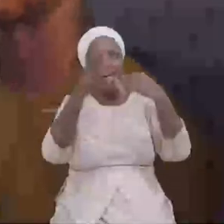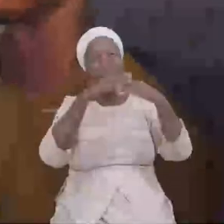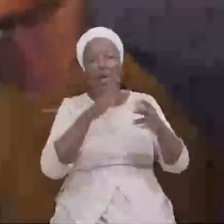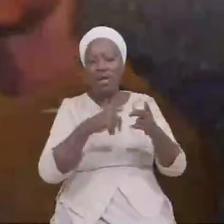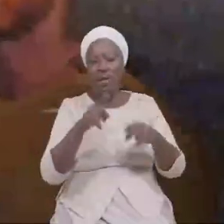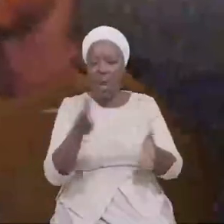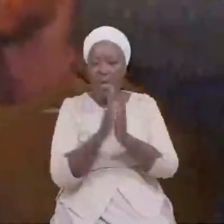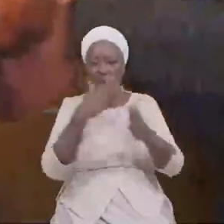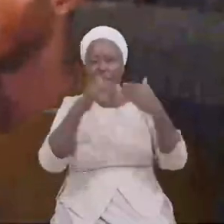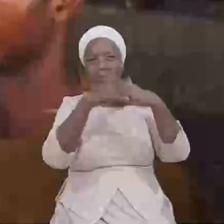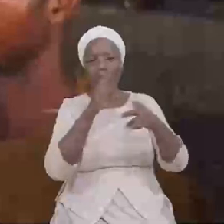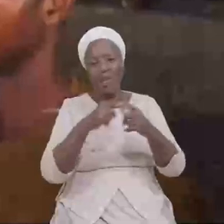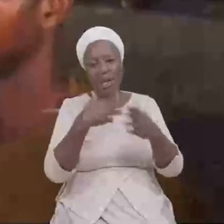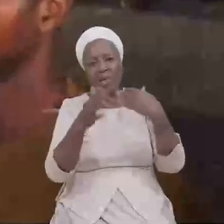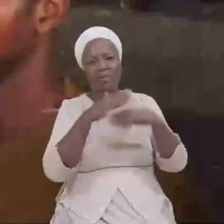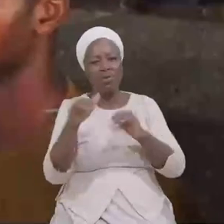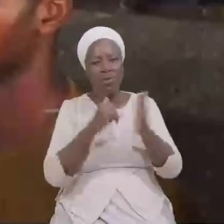vous.